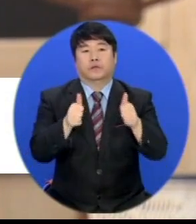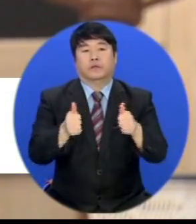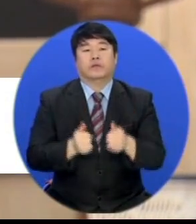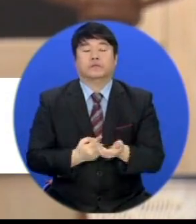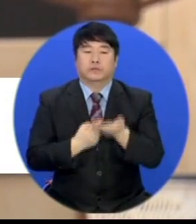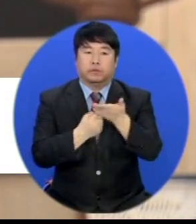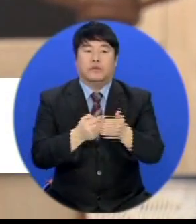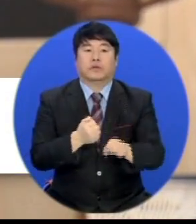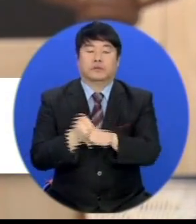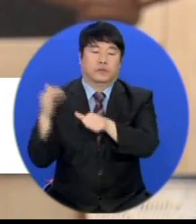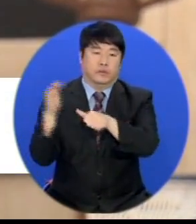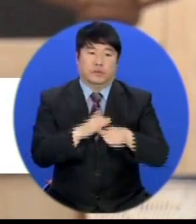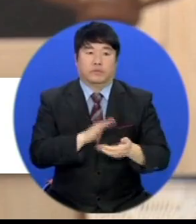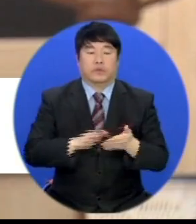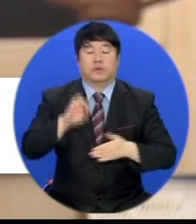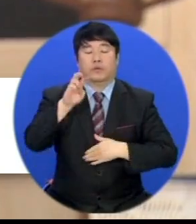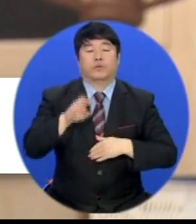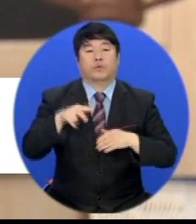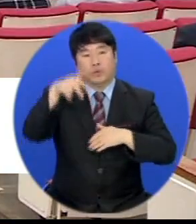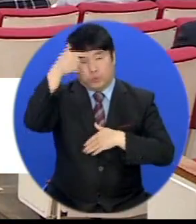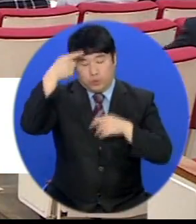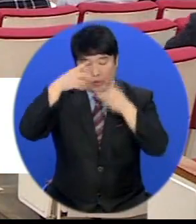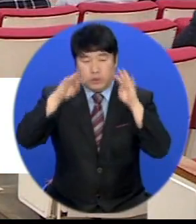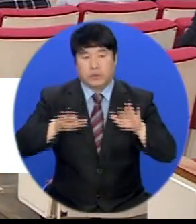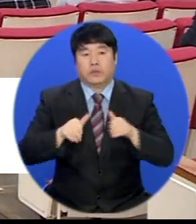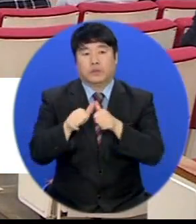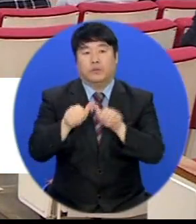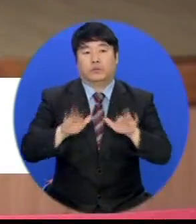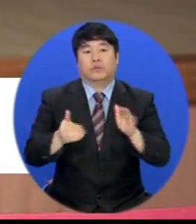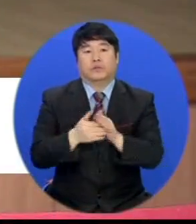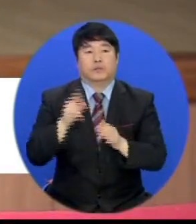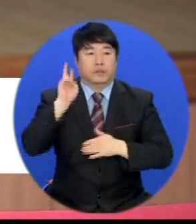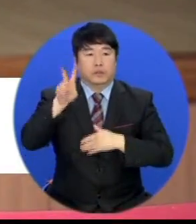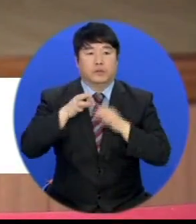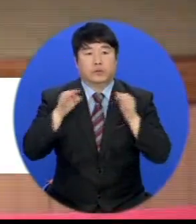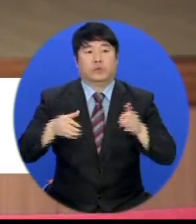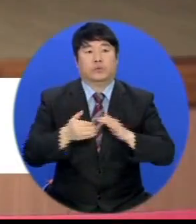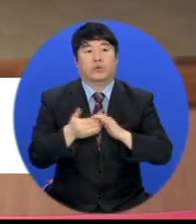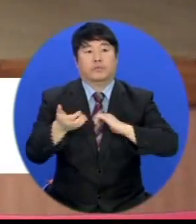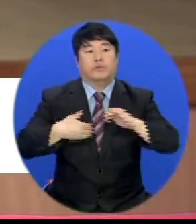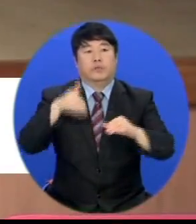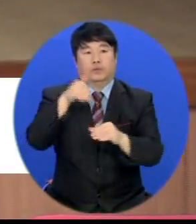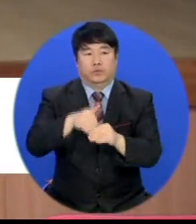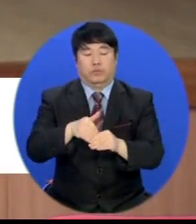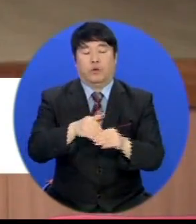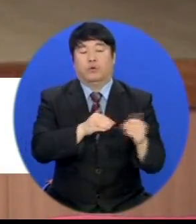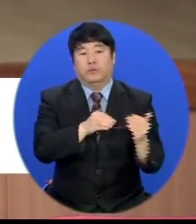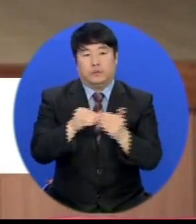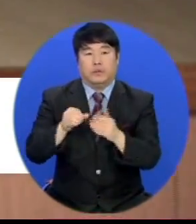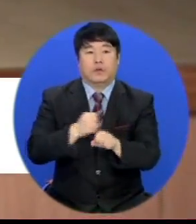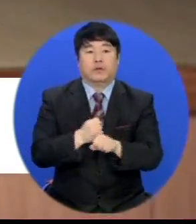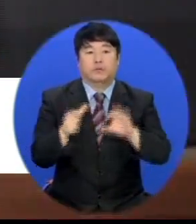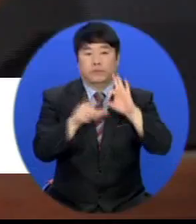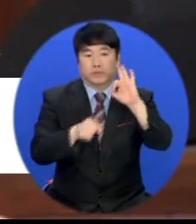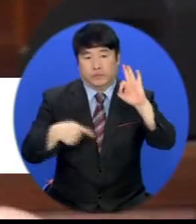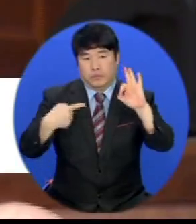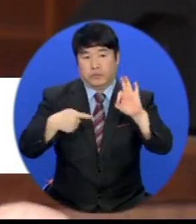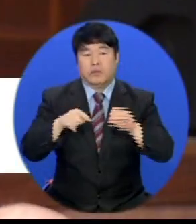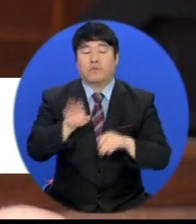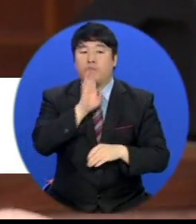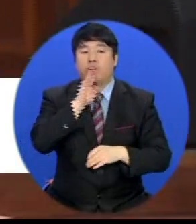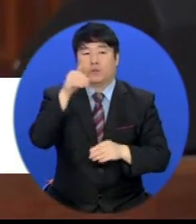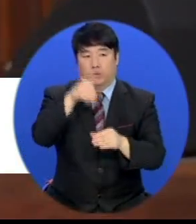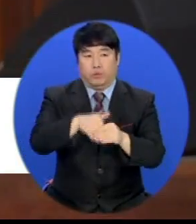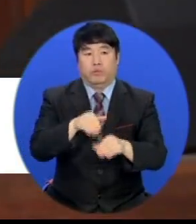기각됐습니다. 조선대는 이에 따라 오늘까지 이틀간 사전투표를 진행한 데 이어 다음 달 1일 본투표를